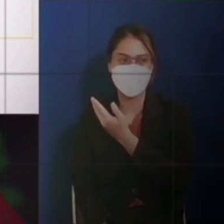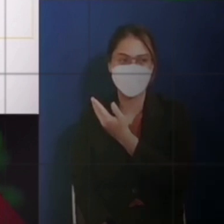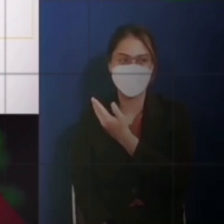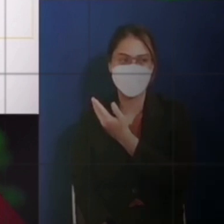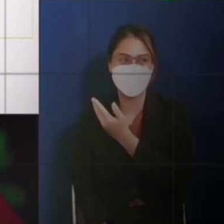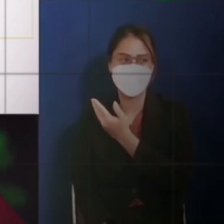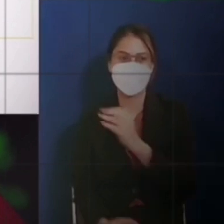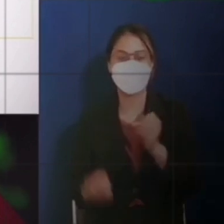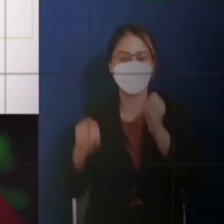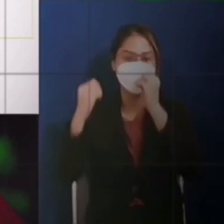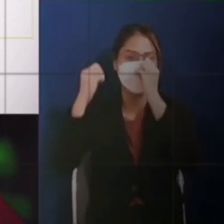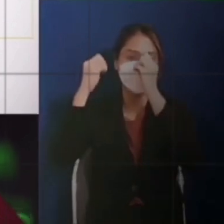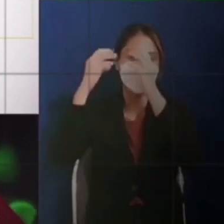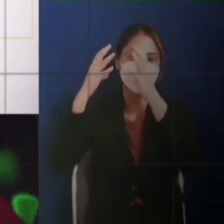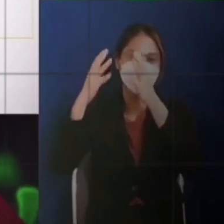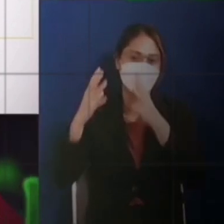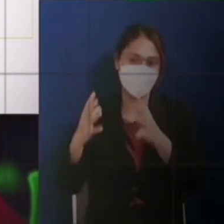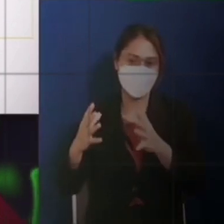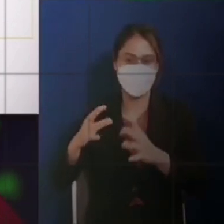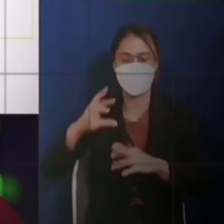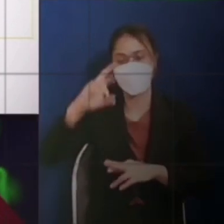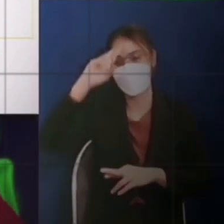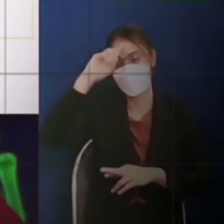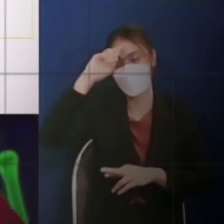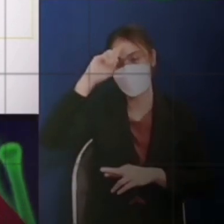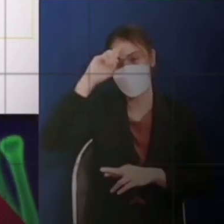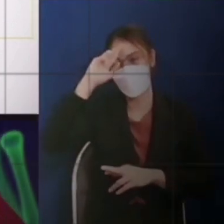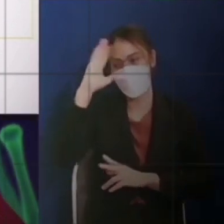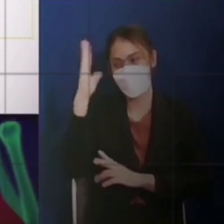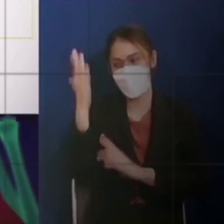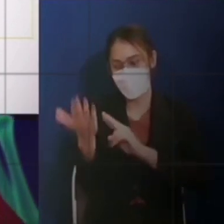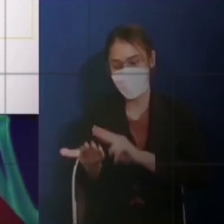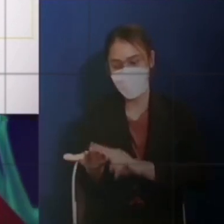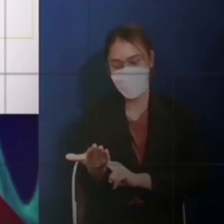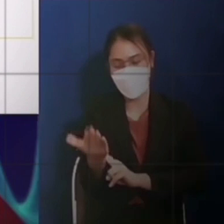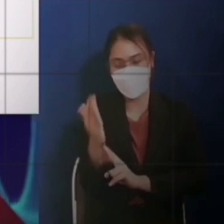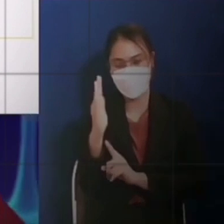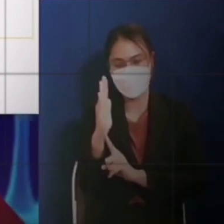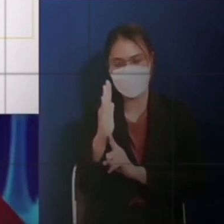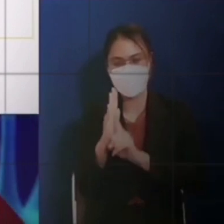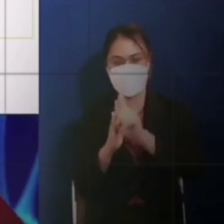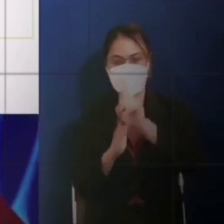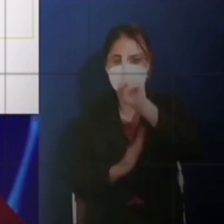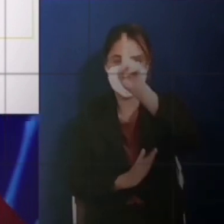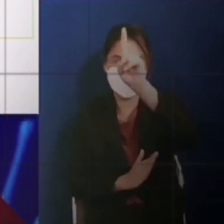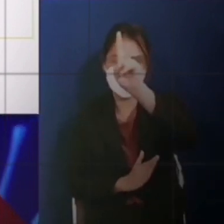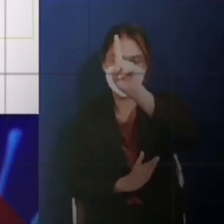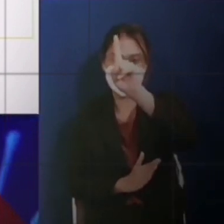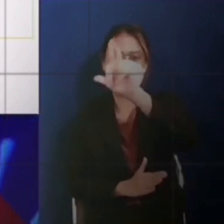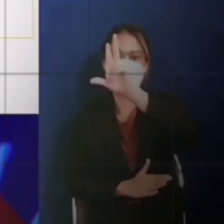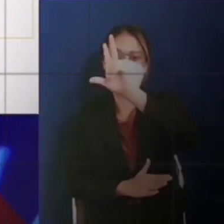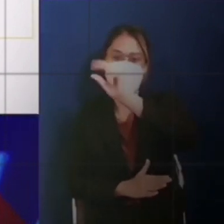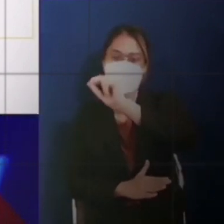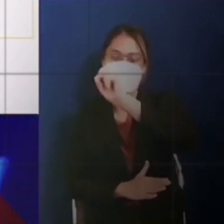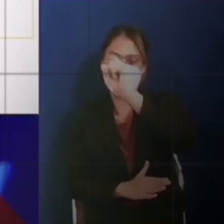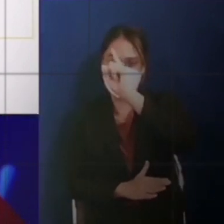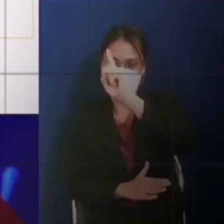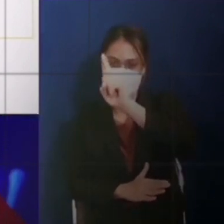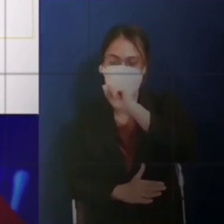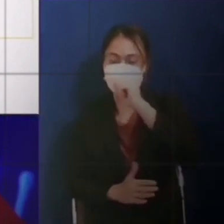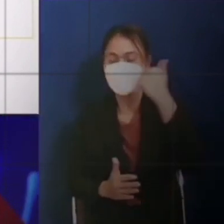ครูนะครับแล้วก็มีเรื่องของโรคความดันโลหิตสูงอยู่เดิมนะครับมี BMI 31นะครับ